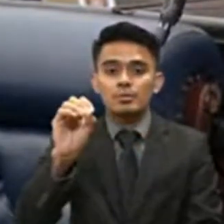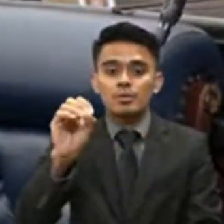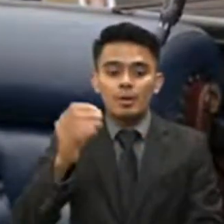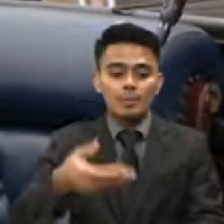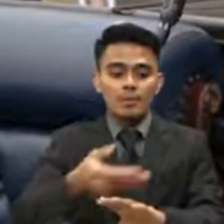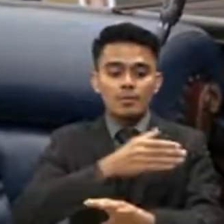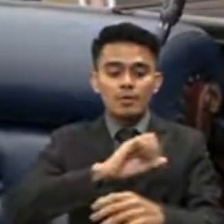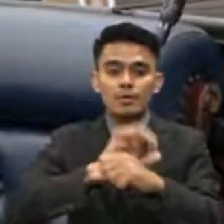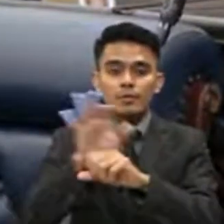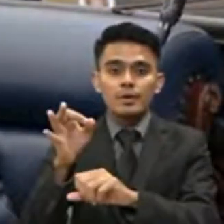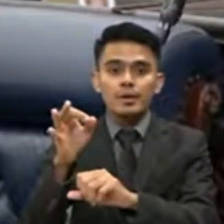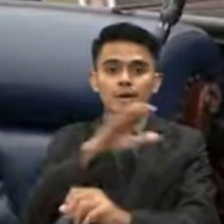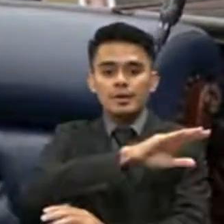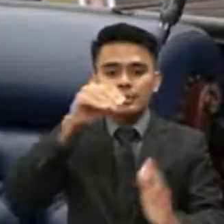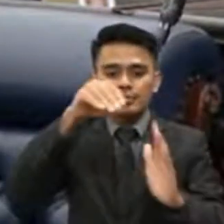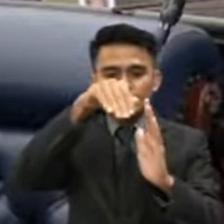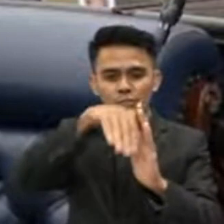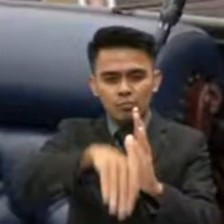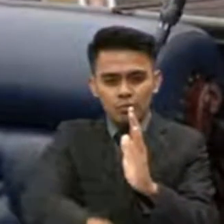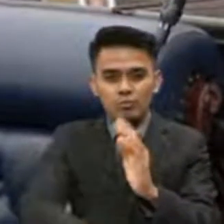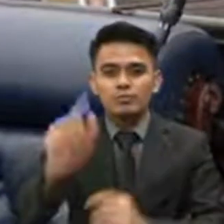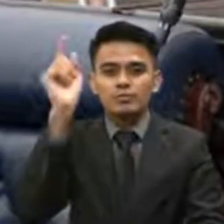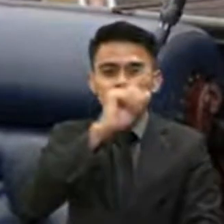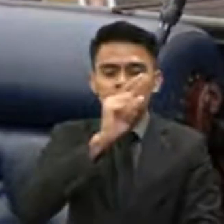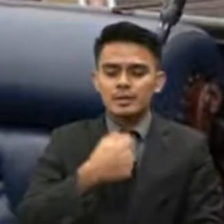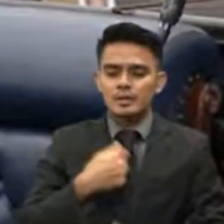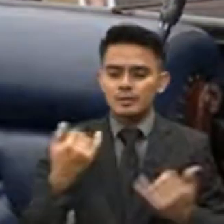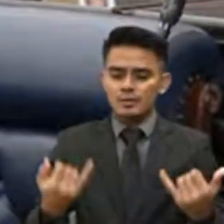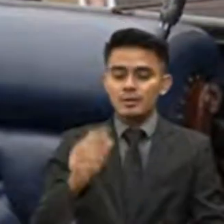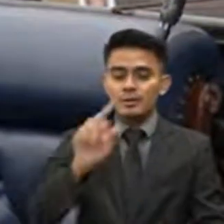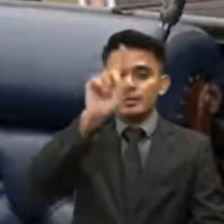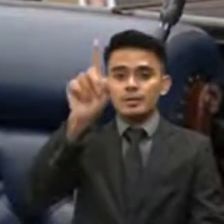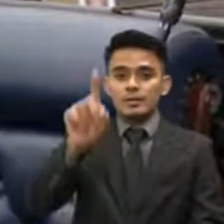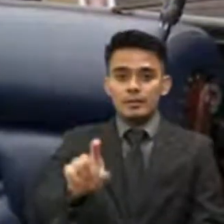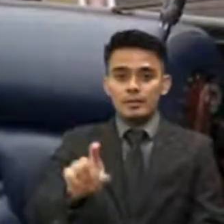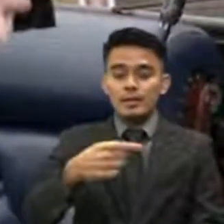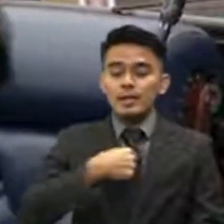kopi pada menjunang pada Yang